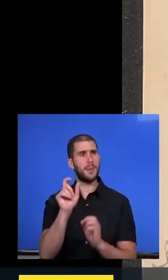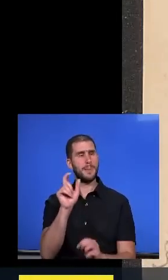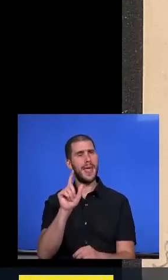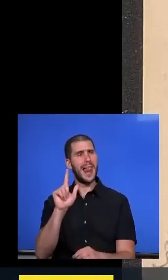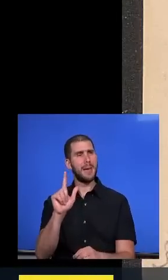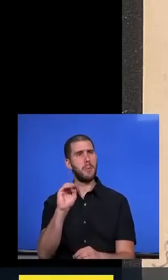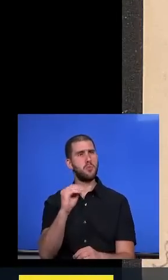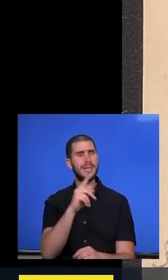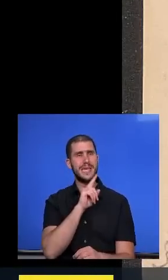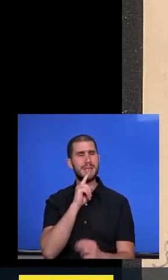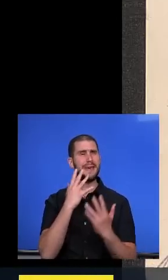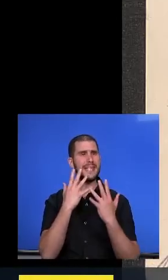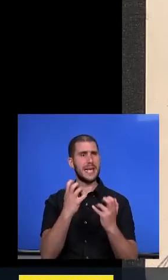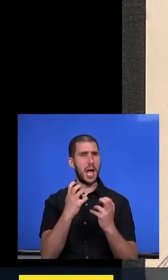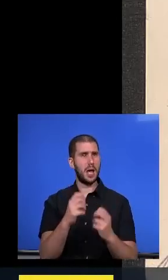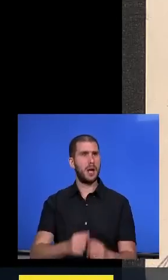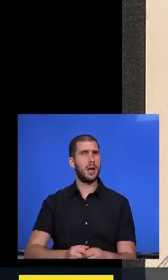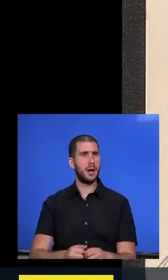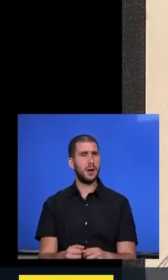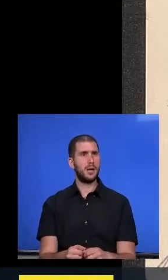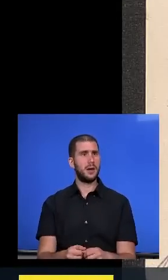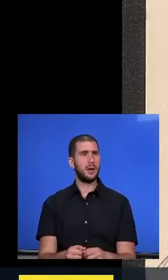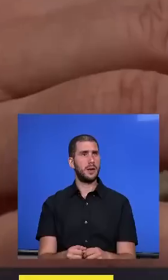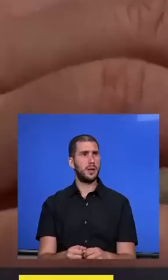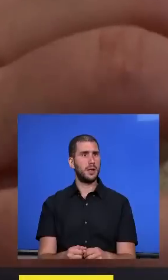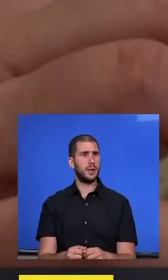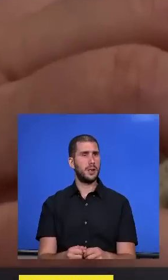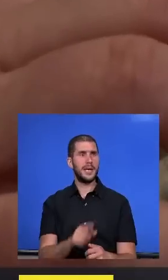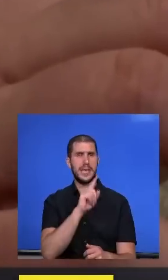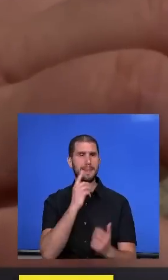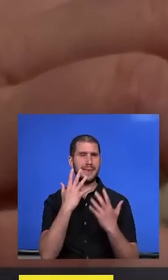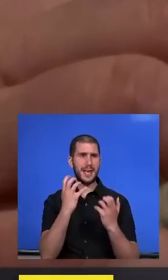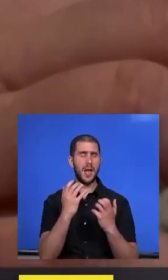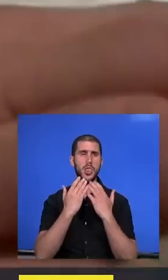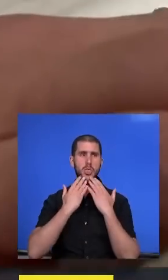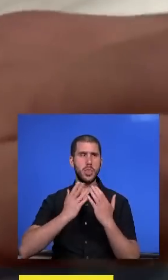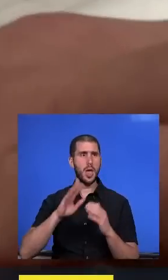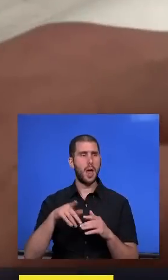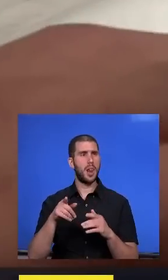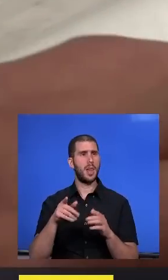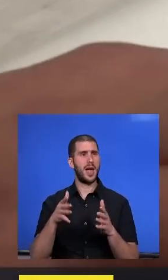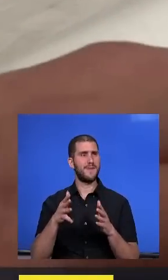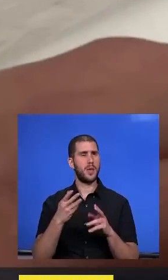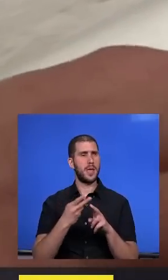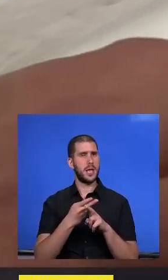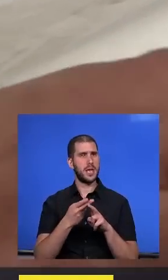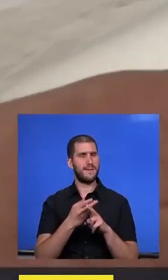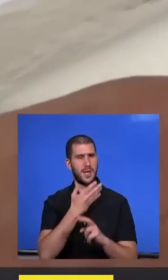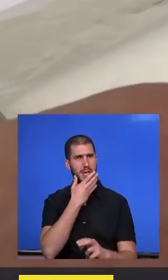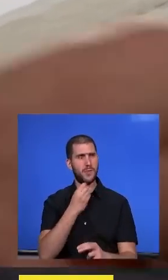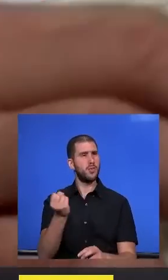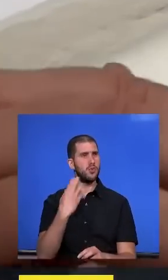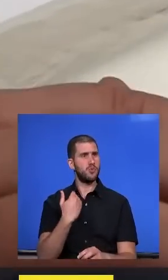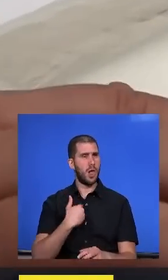מוטי, אמא יקרה. ליבה מוטי, dear mother, vielen Dank für das schöne Paket,